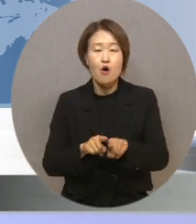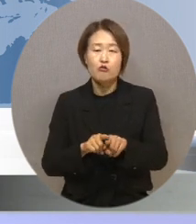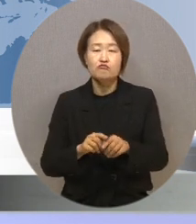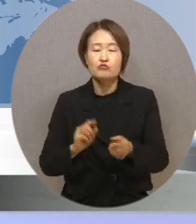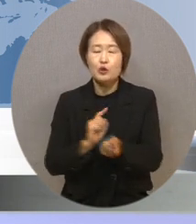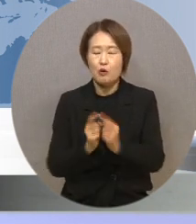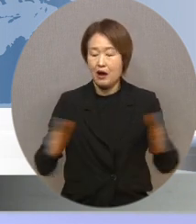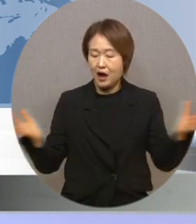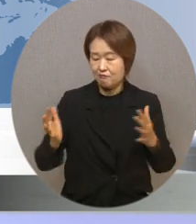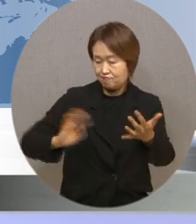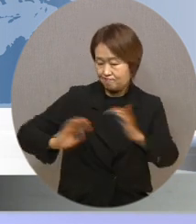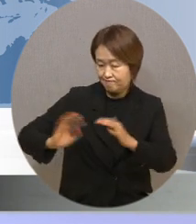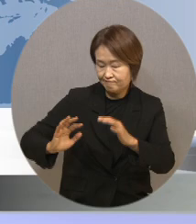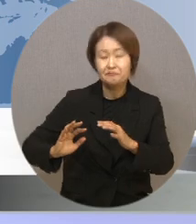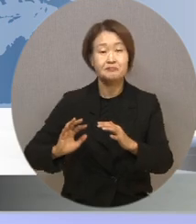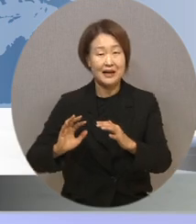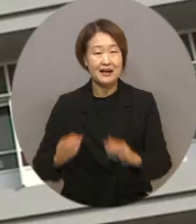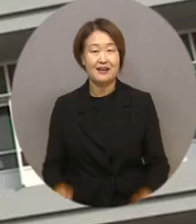중앙지방에너지효율혁신협의회를 가졌습니다.